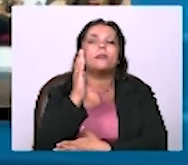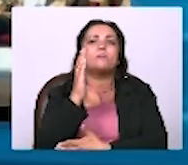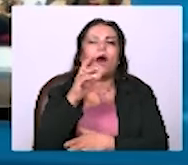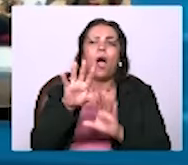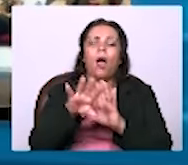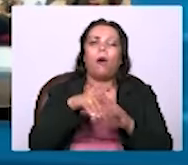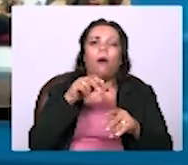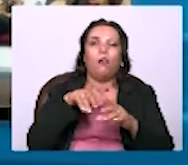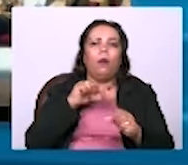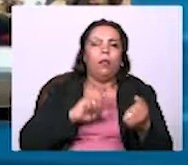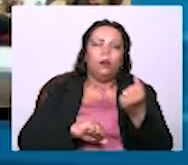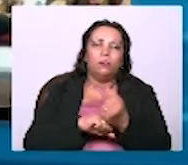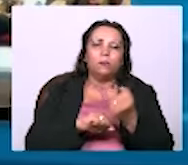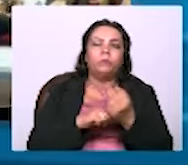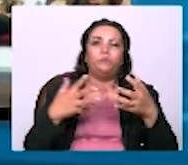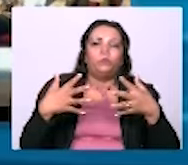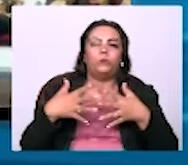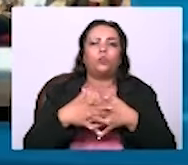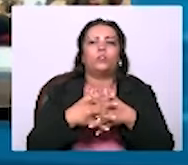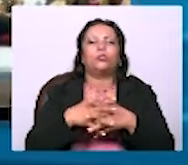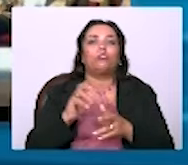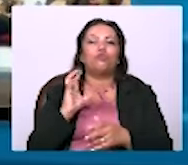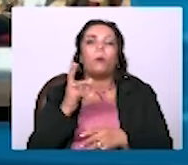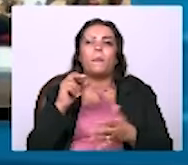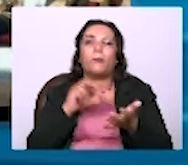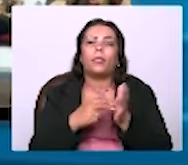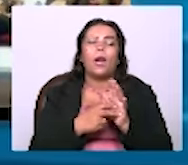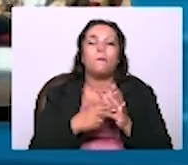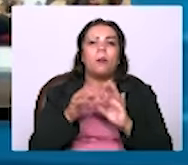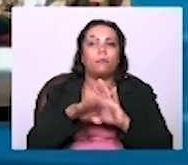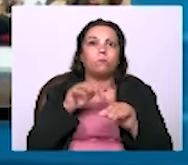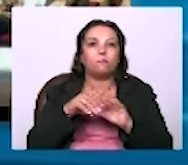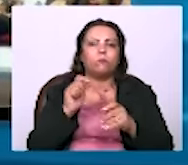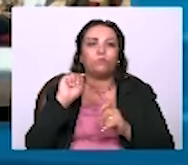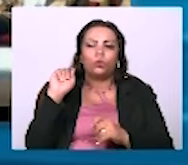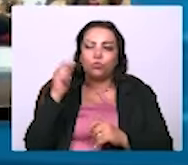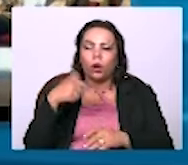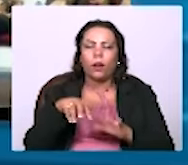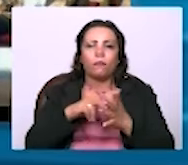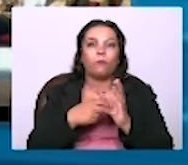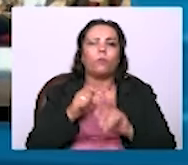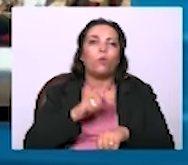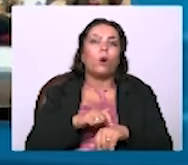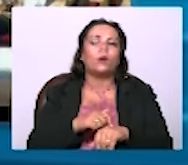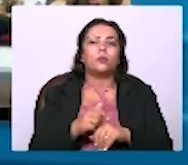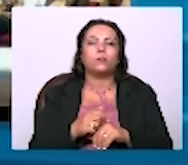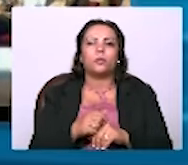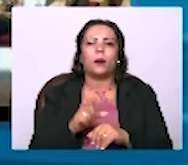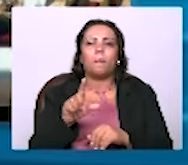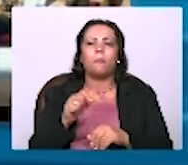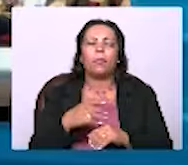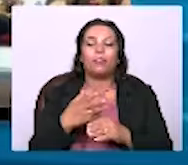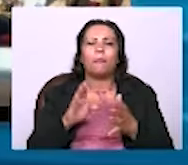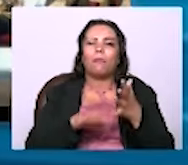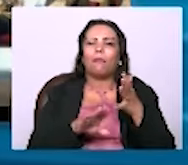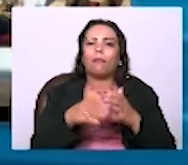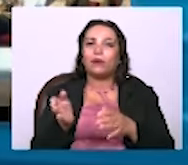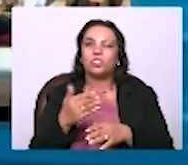المؤسسيه ان هي تدعم مشاركه الشباب عشان تعمل انجازات سريعه في هذا المجال بعد فتره يعني من